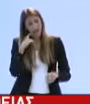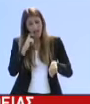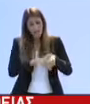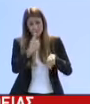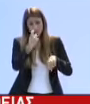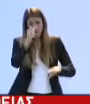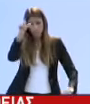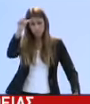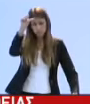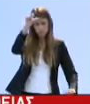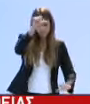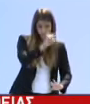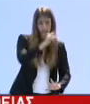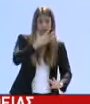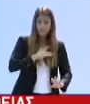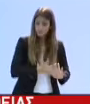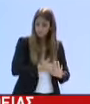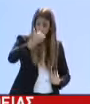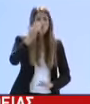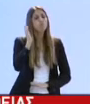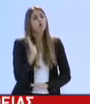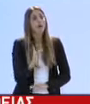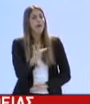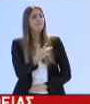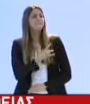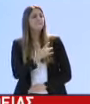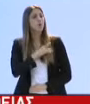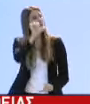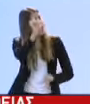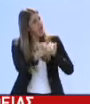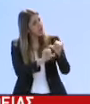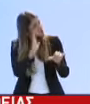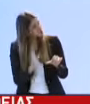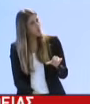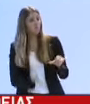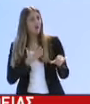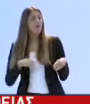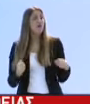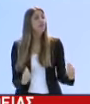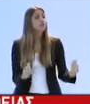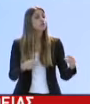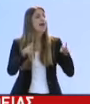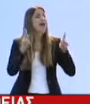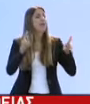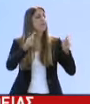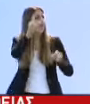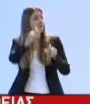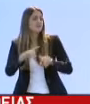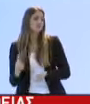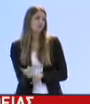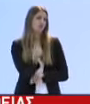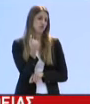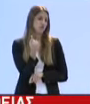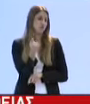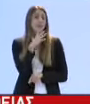πορεία. Να αλλάξουμε την ψυχολογία των Ελλήνων. Να δυναμώσουμε τη συλλογική μας πίστη στην πατρίδα και στους εαυτούς